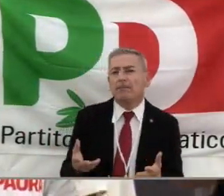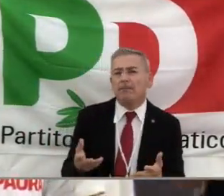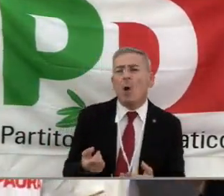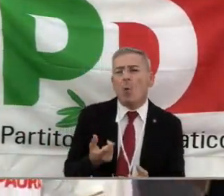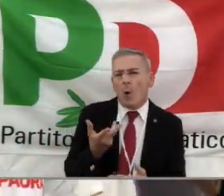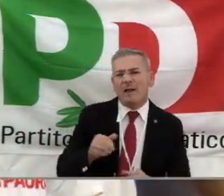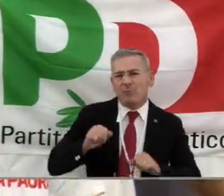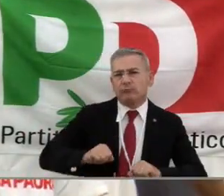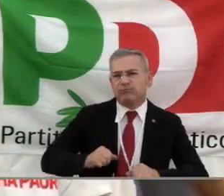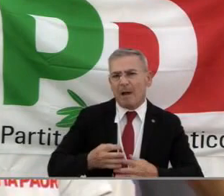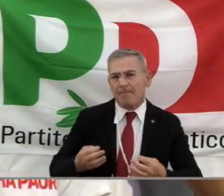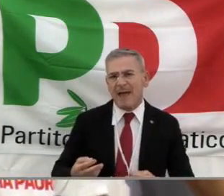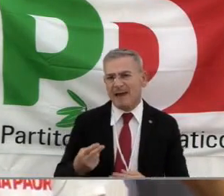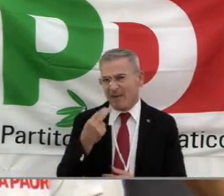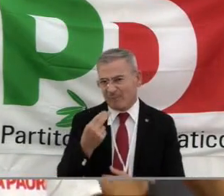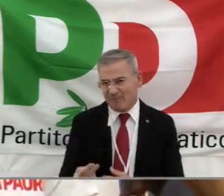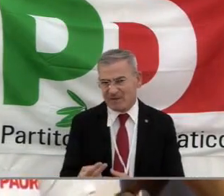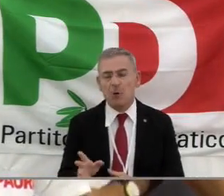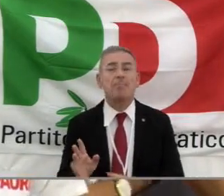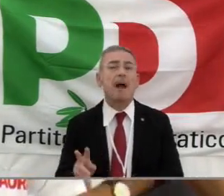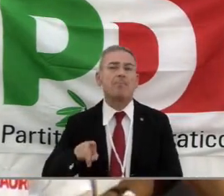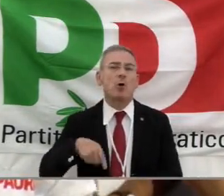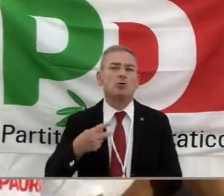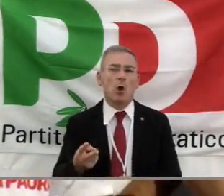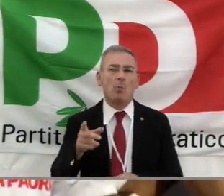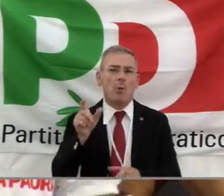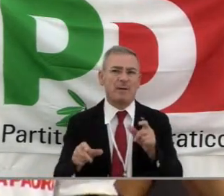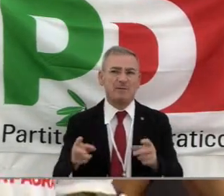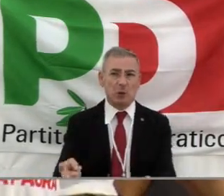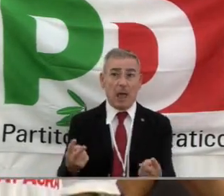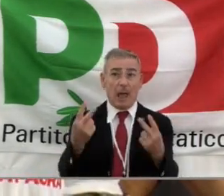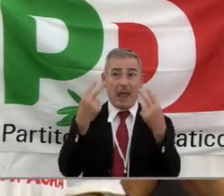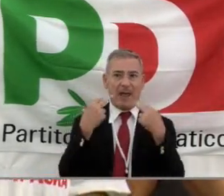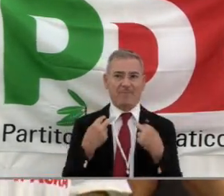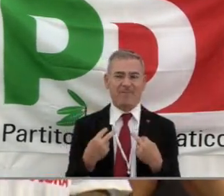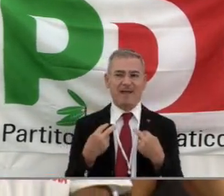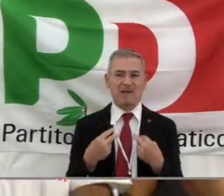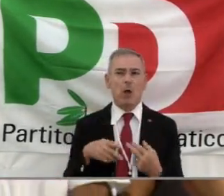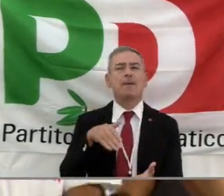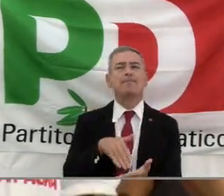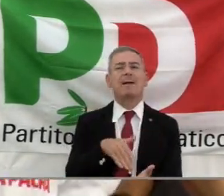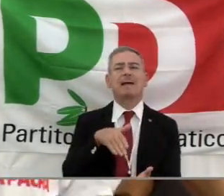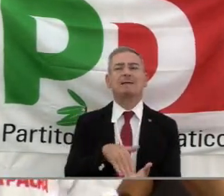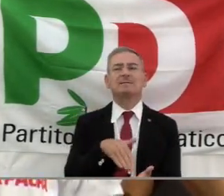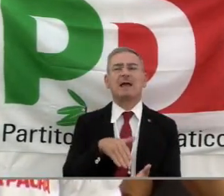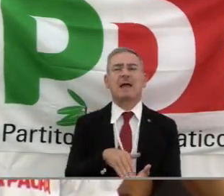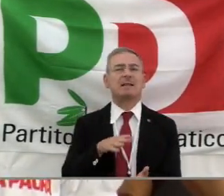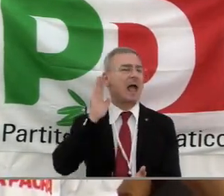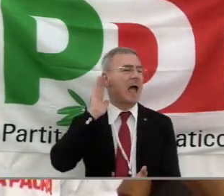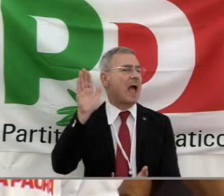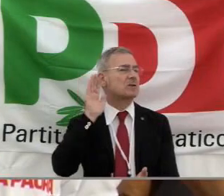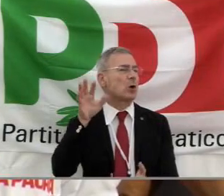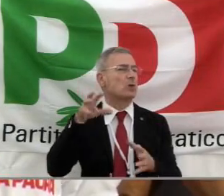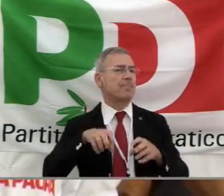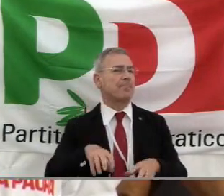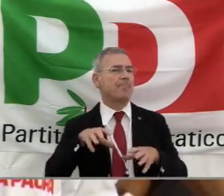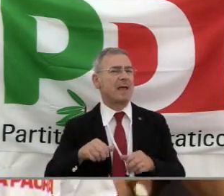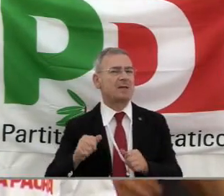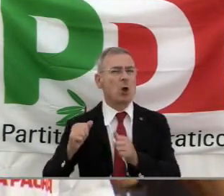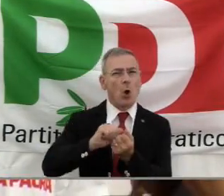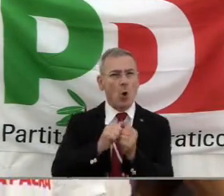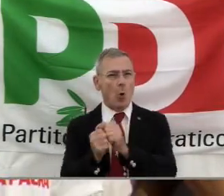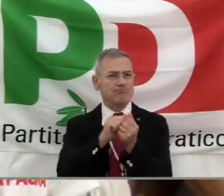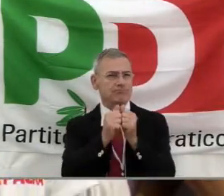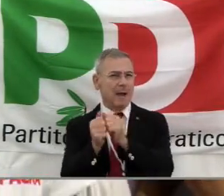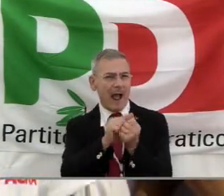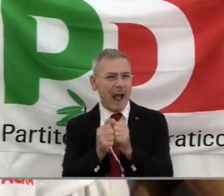ogni tanto, ma poi ti riconosce la gente. Se stai lì, ascolti, ti impegni,